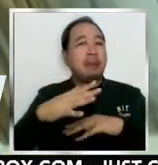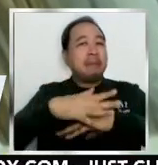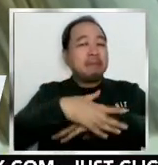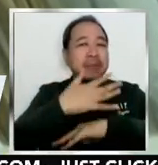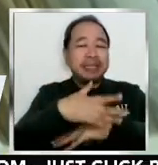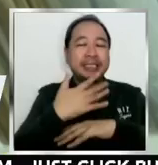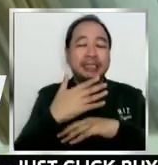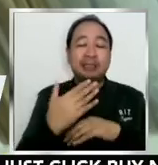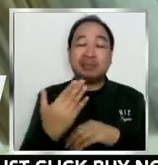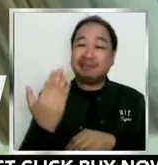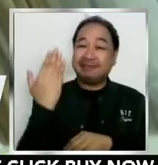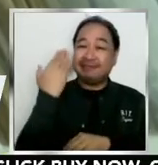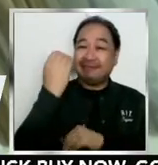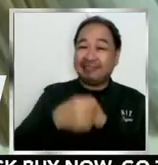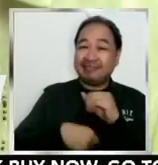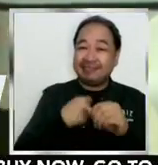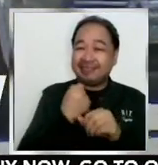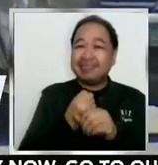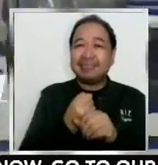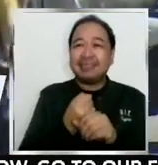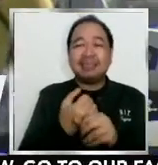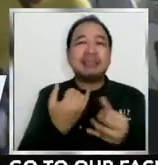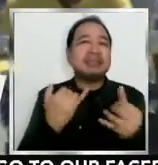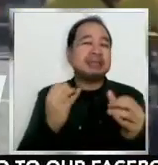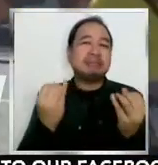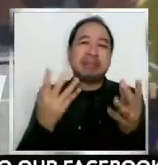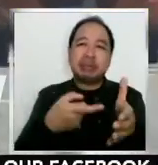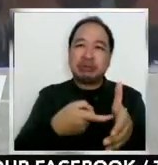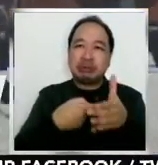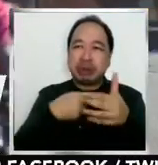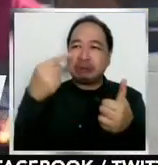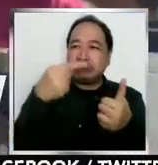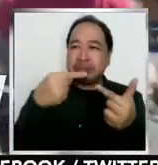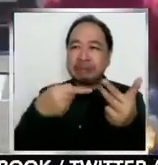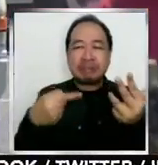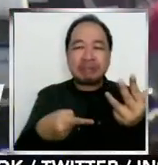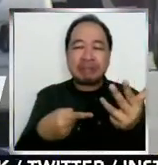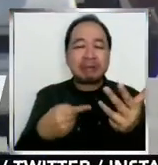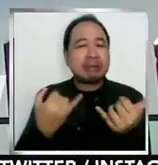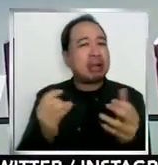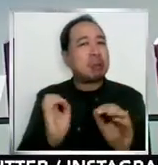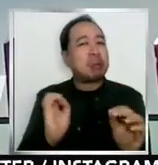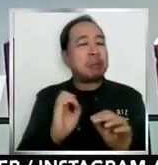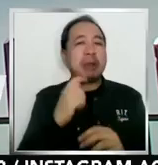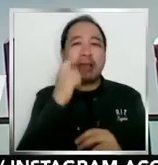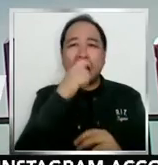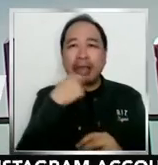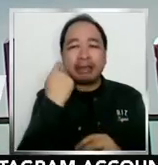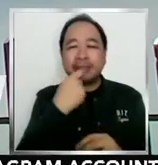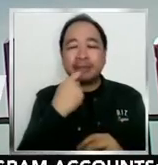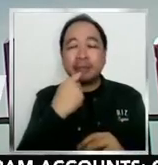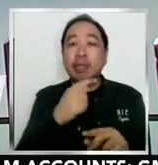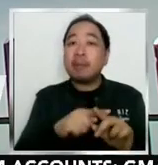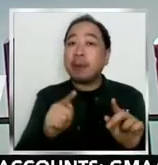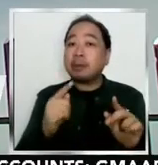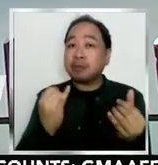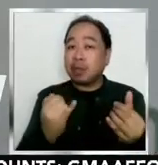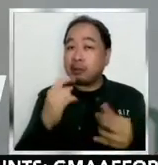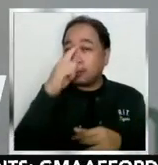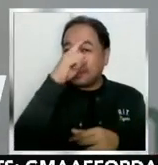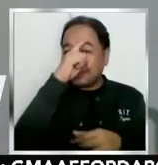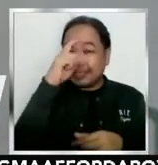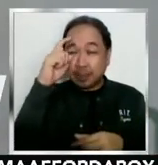medyo marami pa hinihingi eh. Pero ang panahon ng tag-init, panahon din ng sakit. Kaya sabi ng Department of